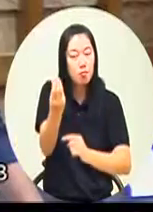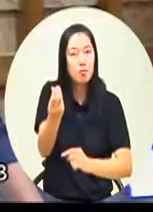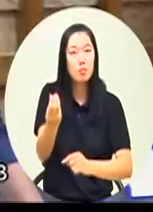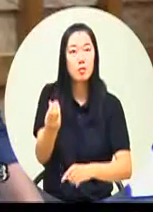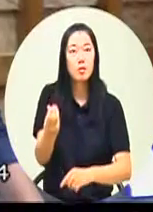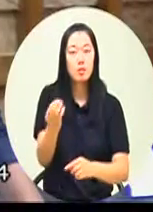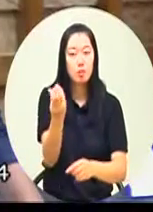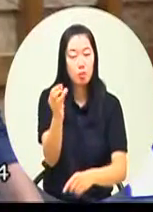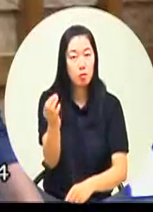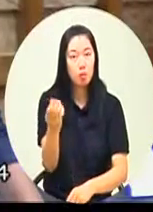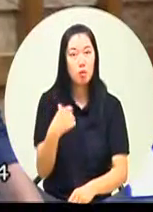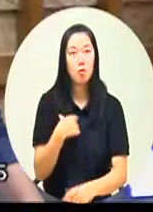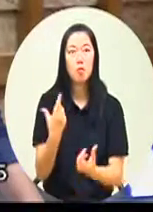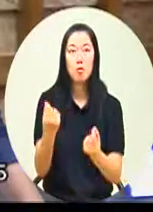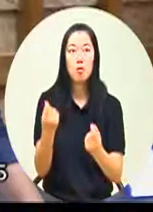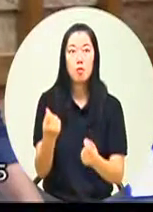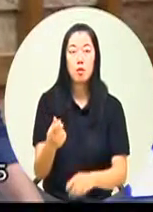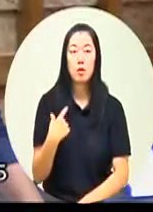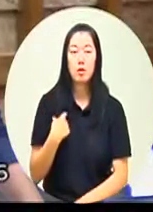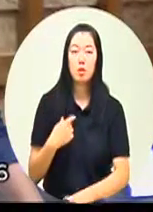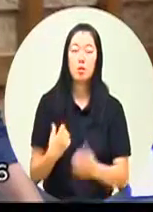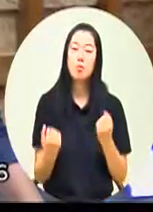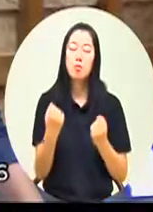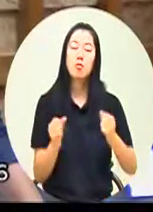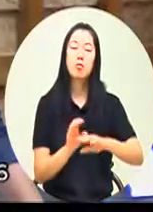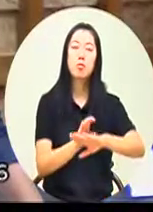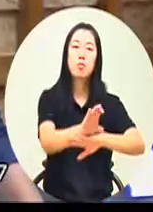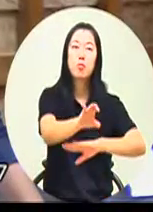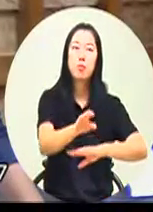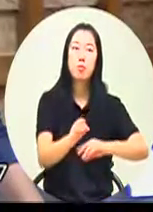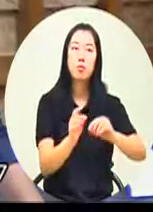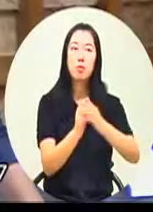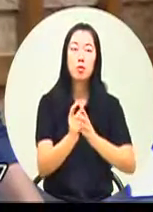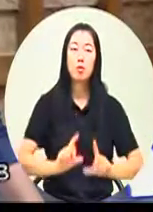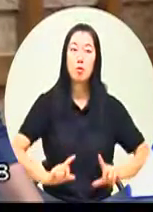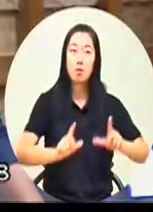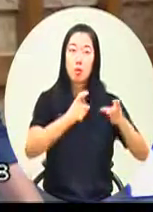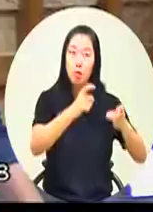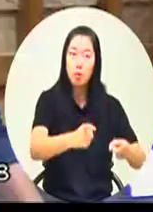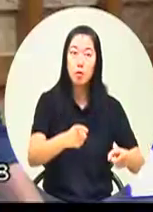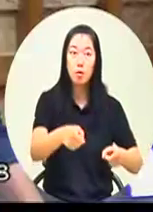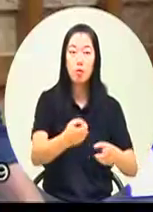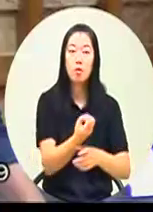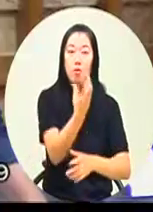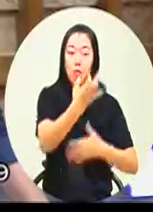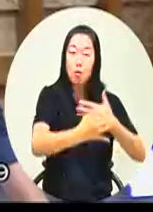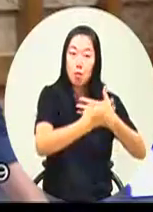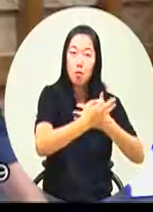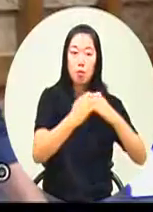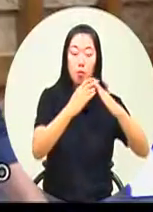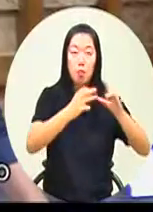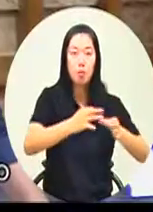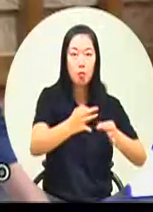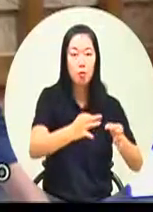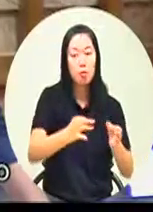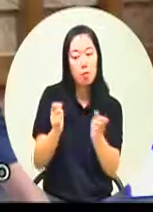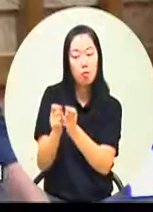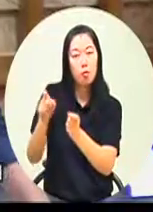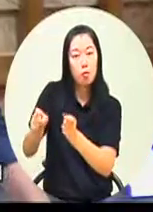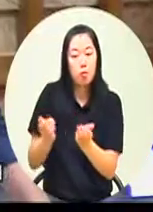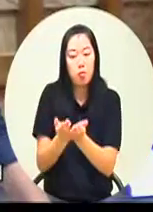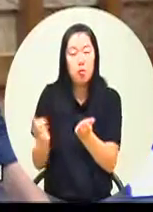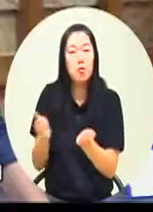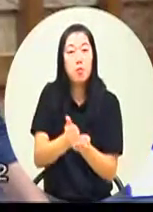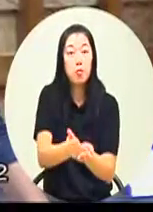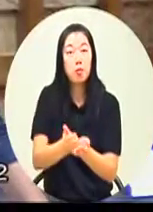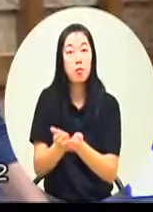大家也都有经过从东港的华侨市场旁边去搭乘。那我们来